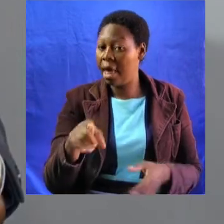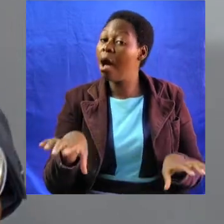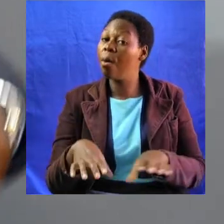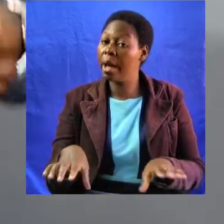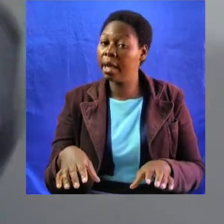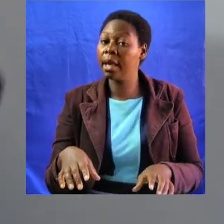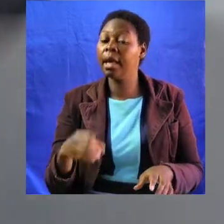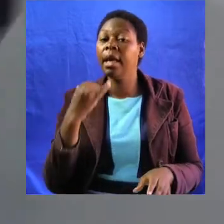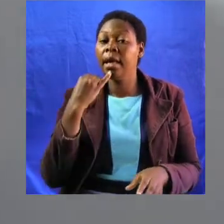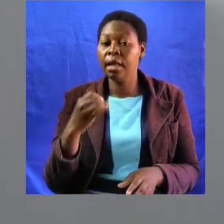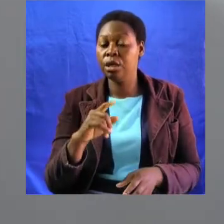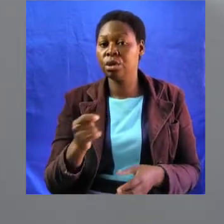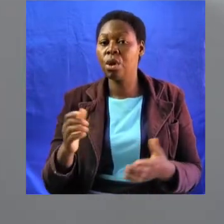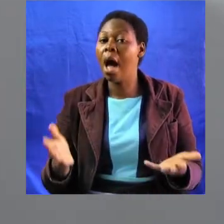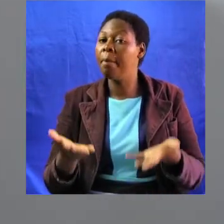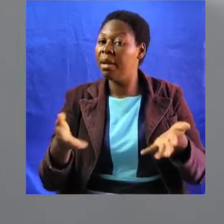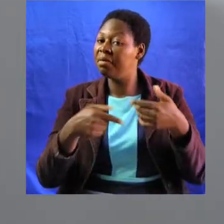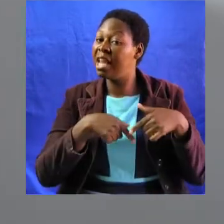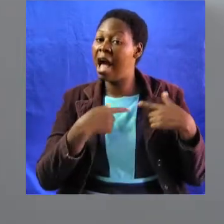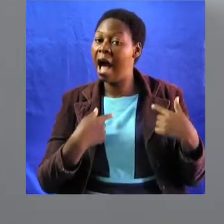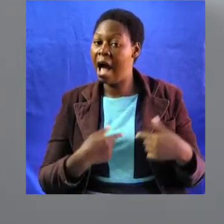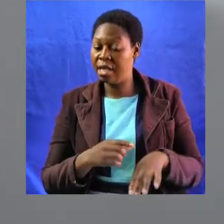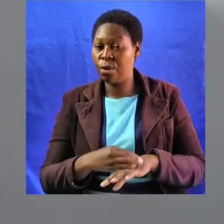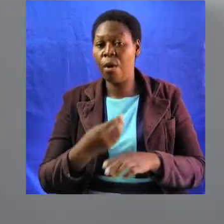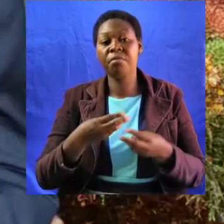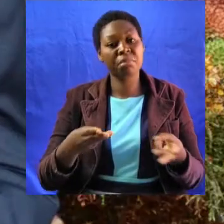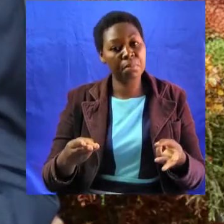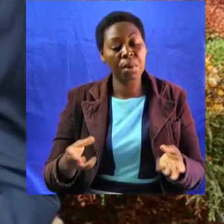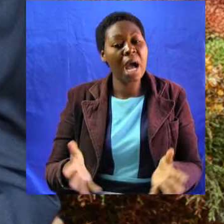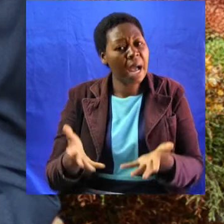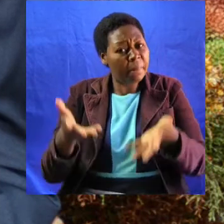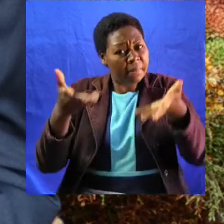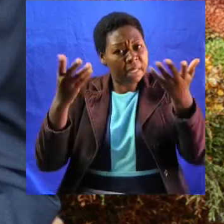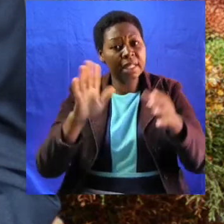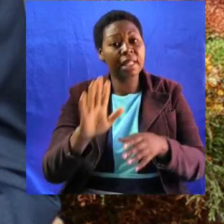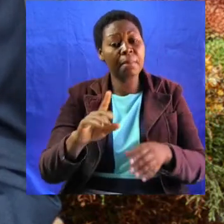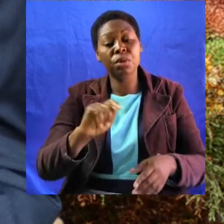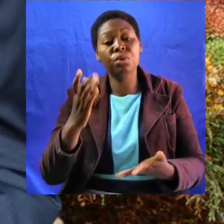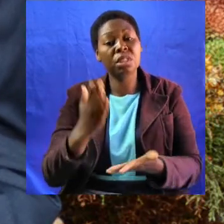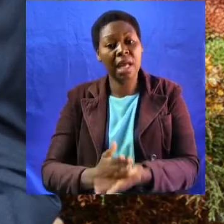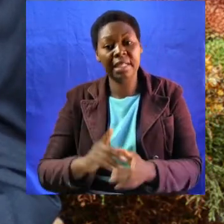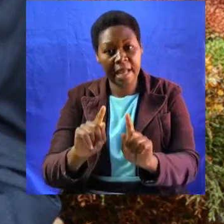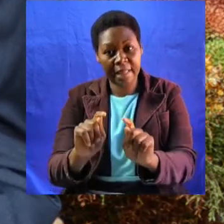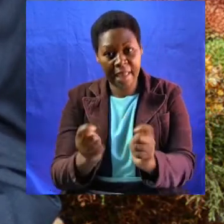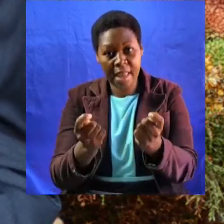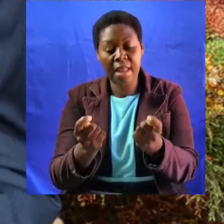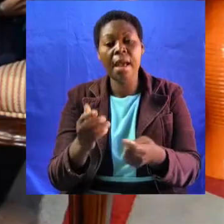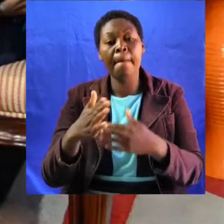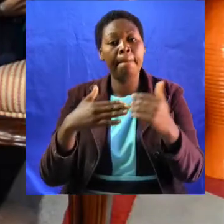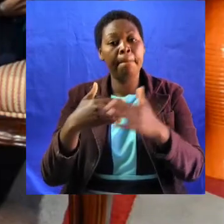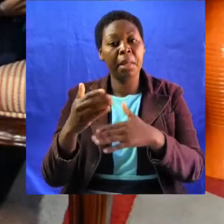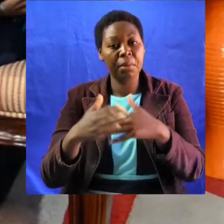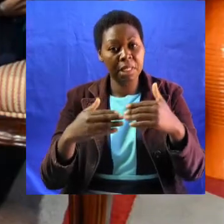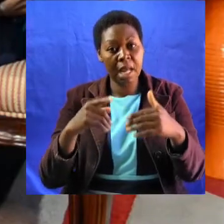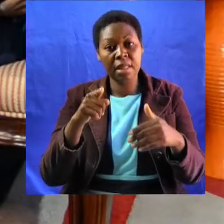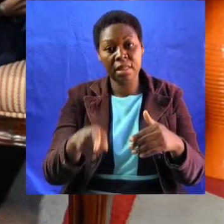raive rekumutsa moyo yevanhu. Alright. Kuvakurudzira kuti vatange basa. Ehe, kuti vatange basa. Ameno pastor, muri kuona here kuti